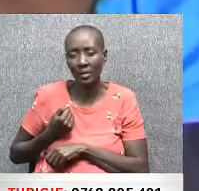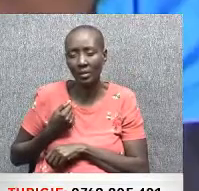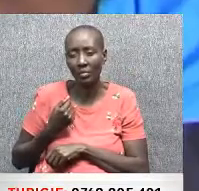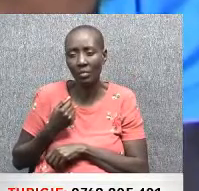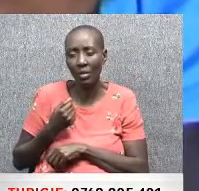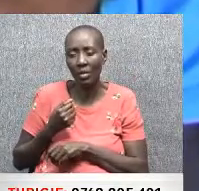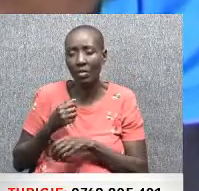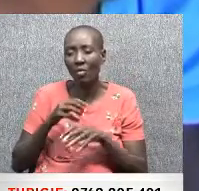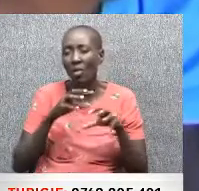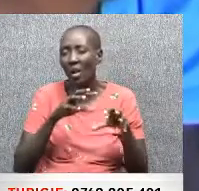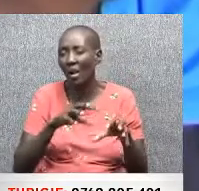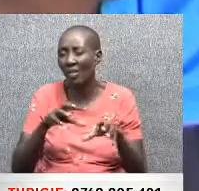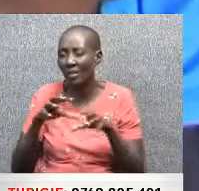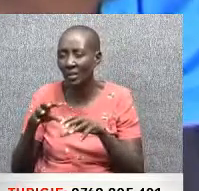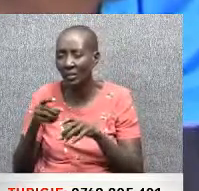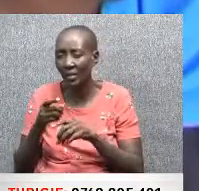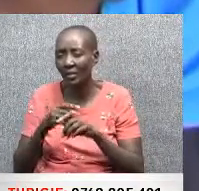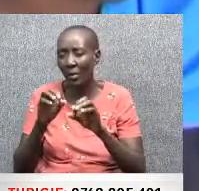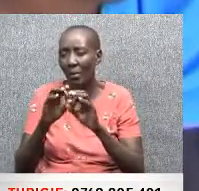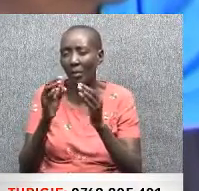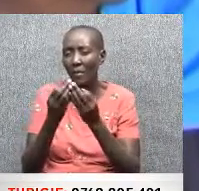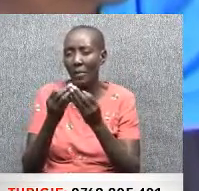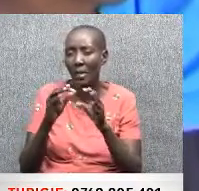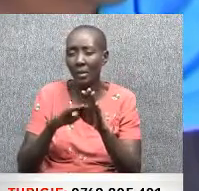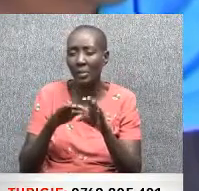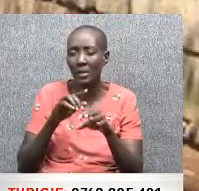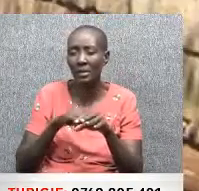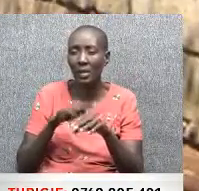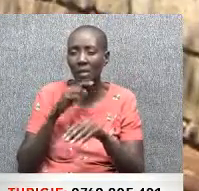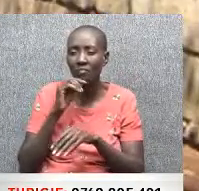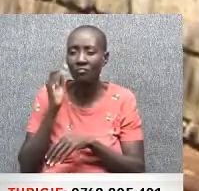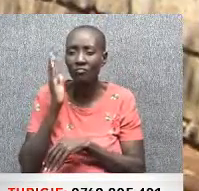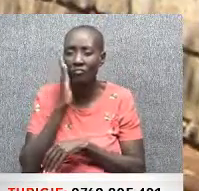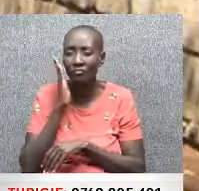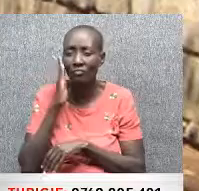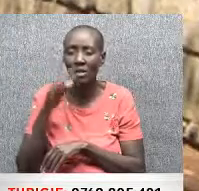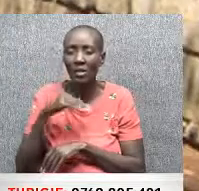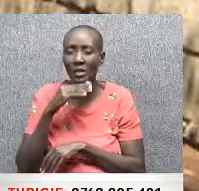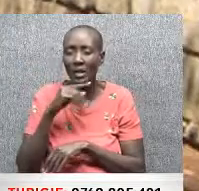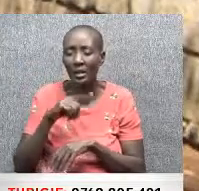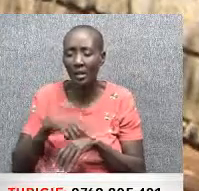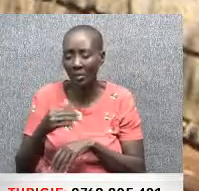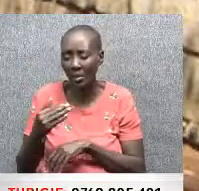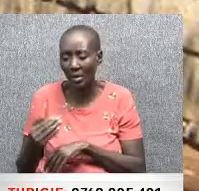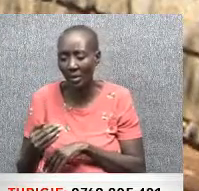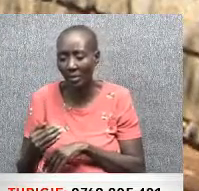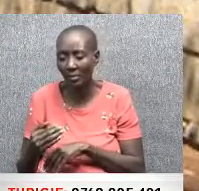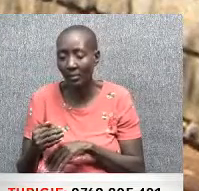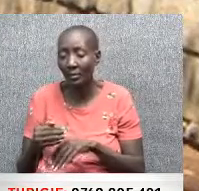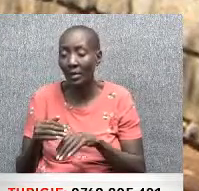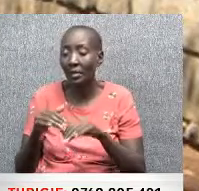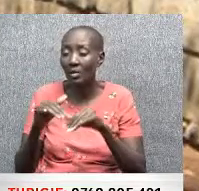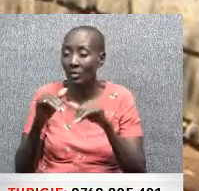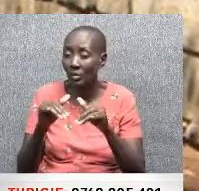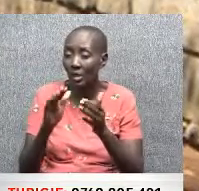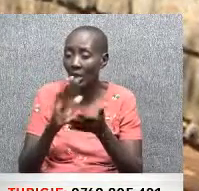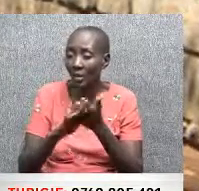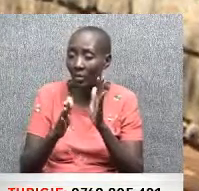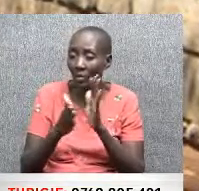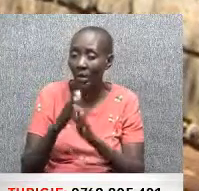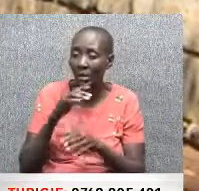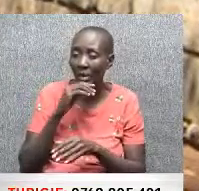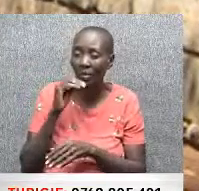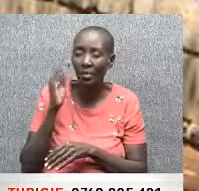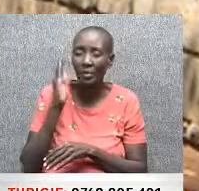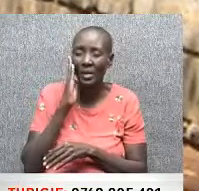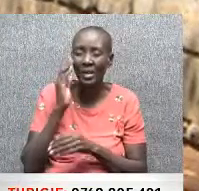jamaa zao baada ya wazazi wao kufariki wakiwa wachanga. Kukabila mzazi ni ngumu, baba wala mama, niko hivi.